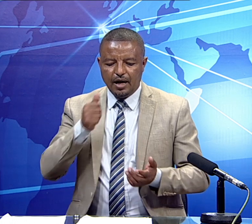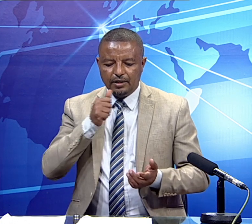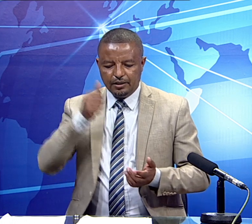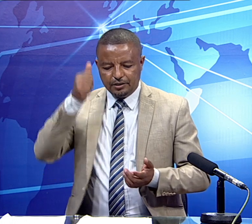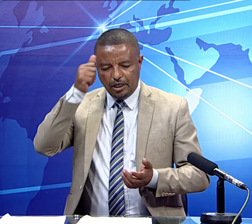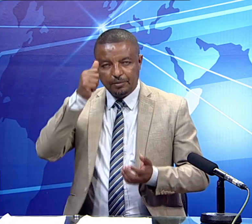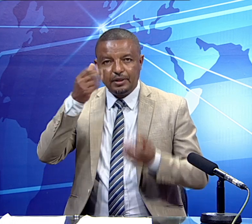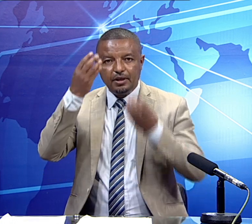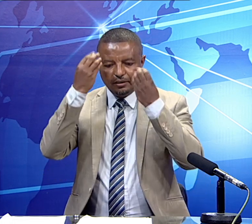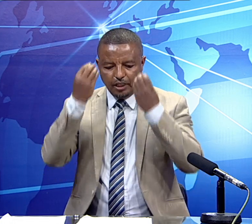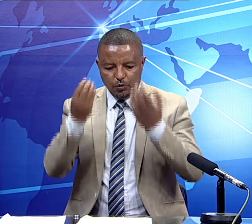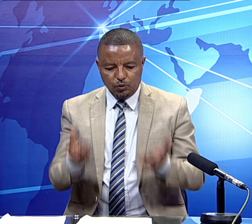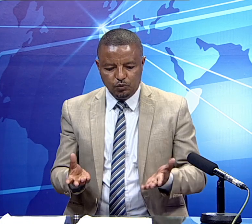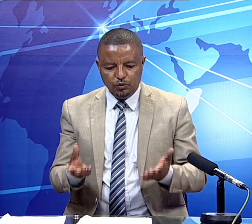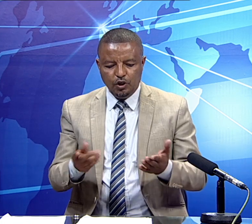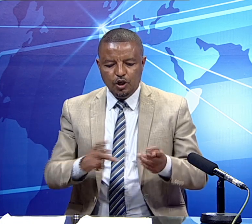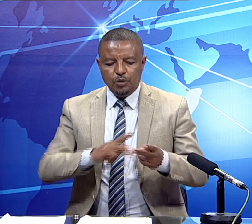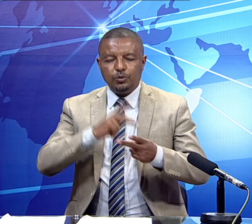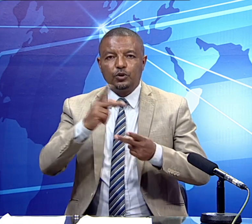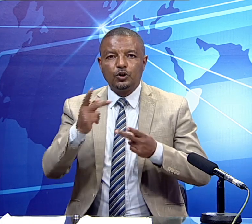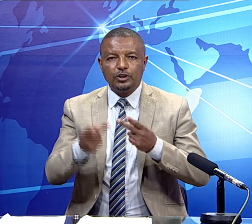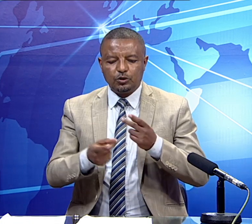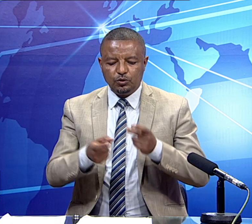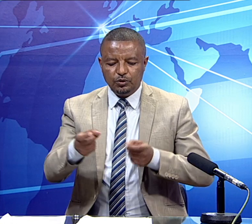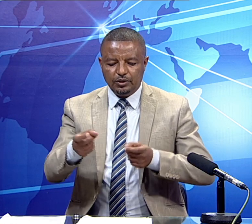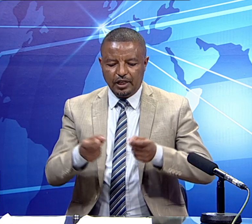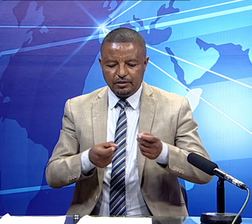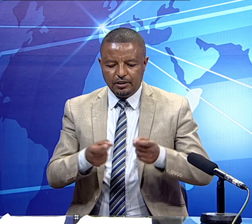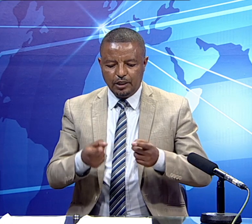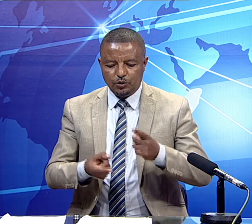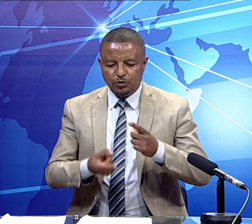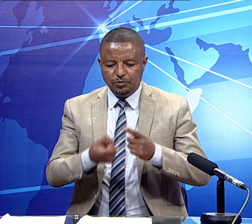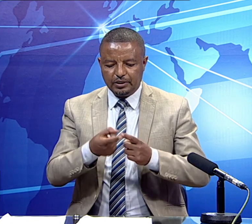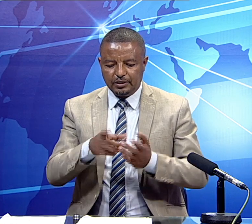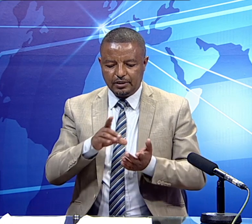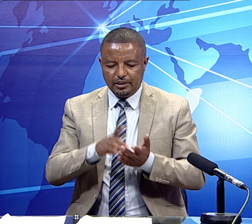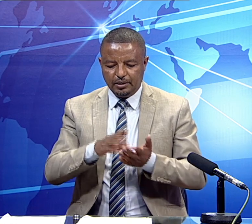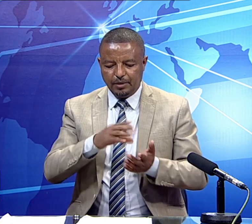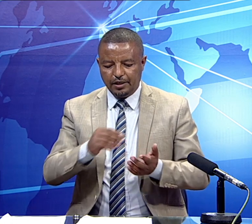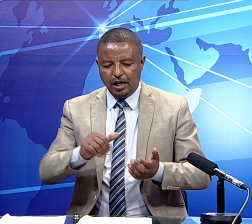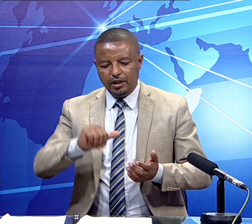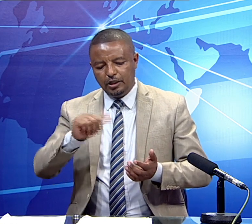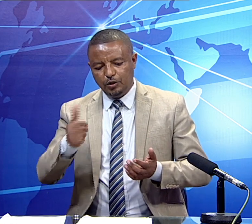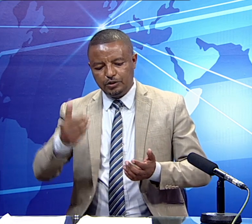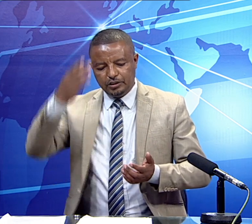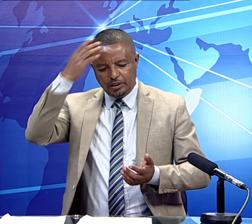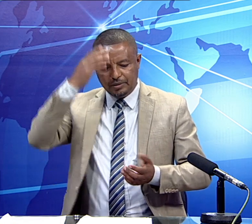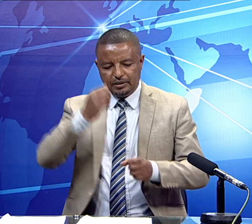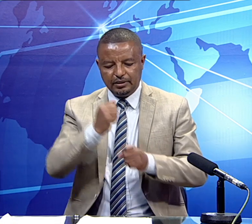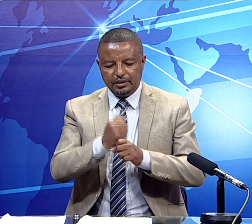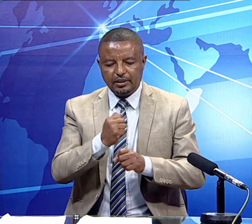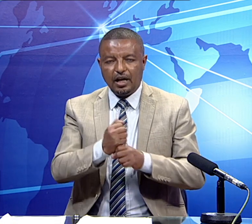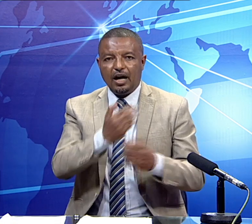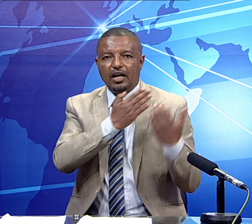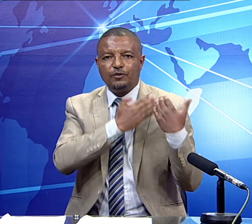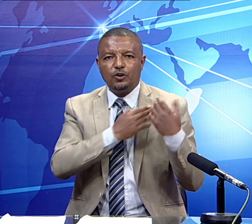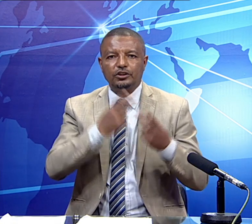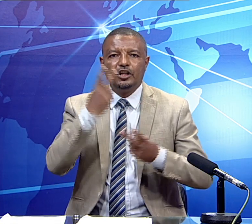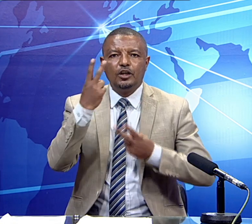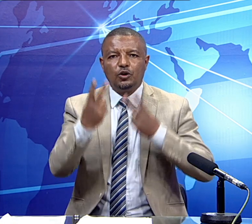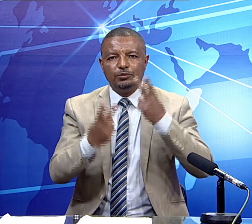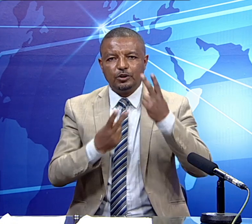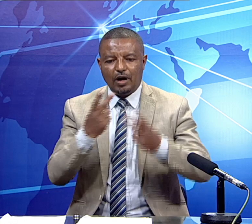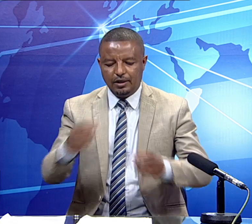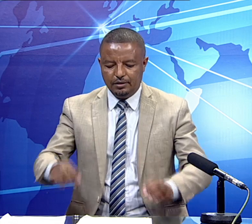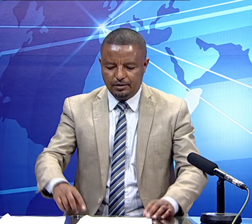ከንቲባ አዳነች አበቤ አስታወቁ። ፕሮጀክቱ ያስተዳደሩ ምክትል ከንቲባና ሌሎች የመንግስት የሥራ